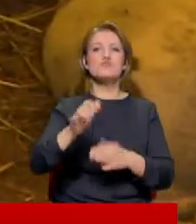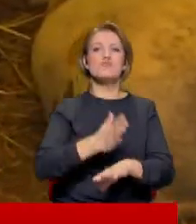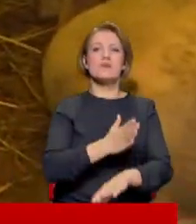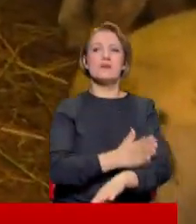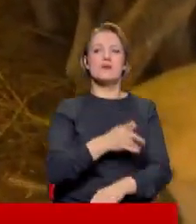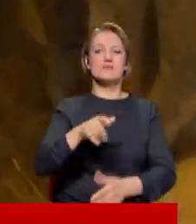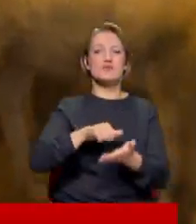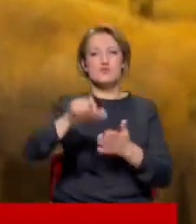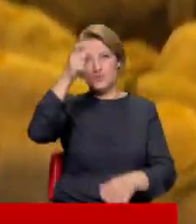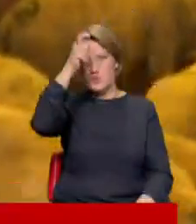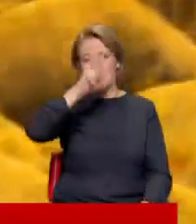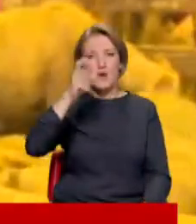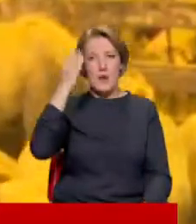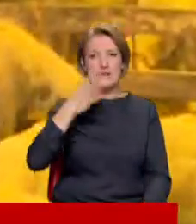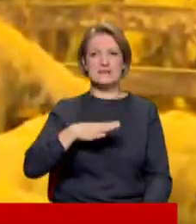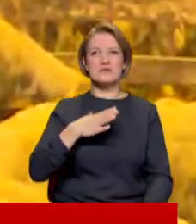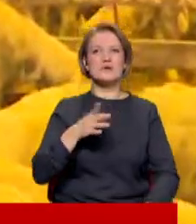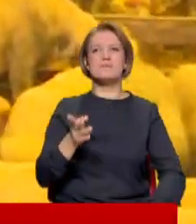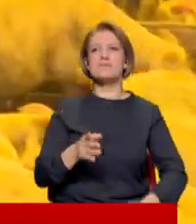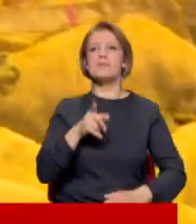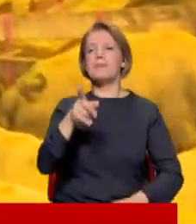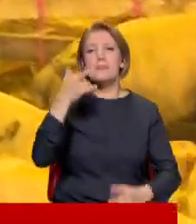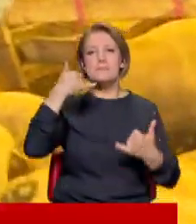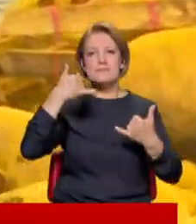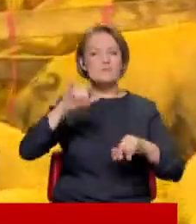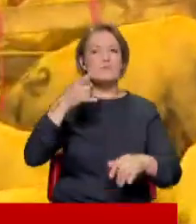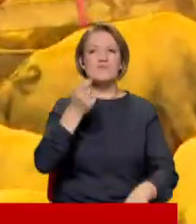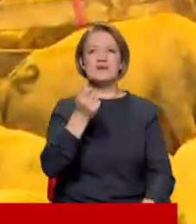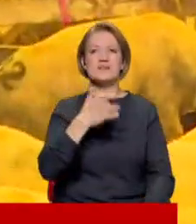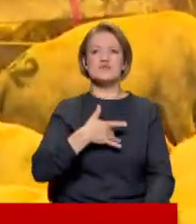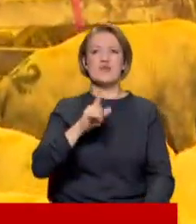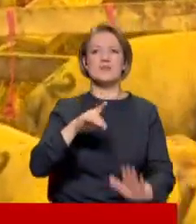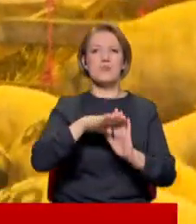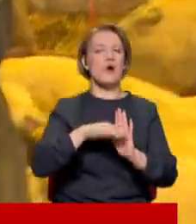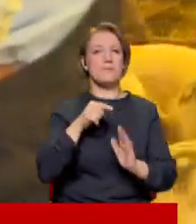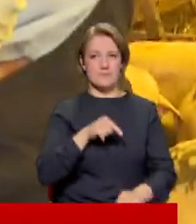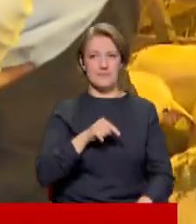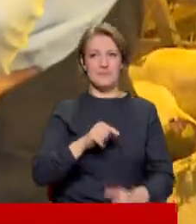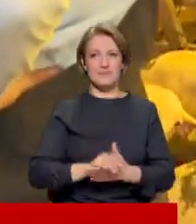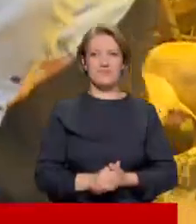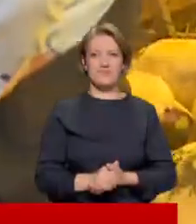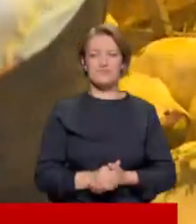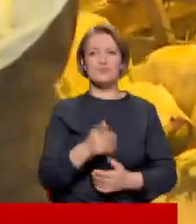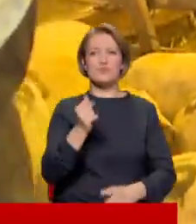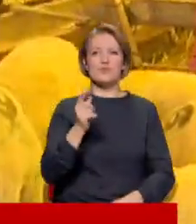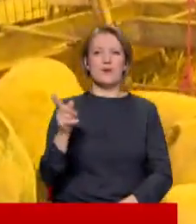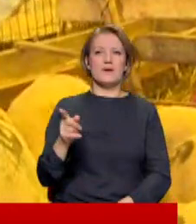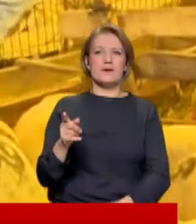vatandaşlarımız, tüm Türkiye öğrensin. Efendim ne kadar bu hayvanın fiyatı? Canlı yayındayız.